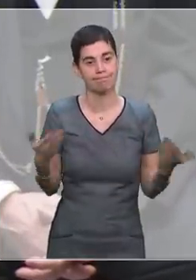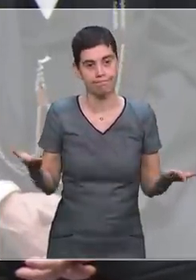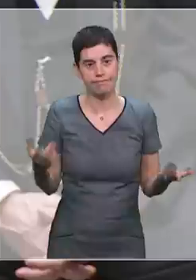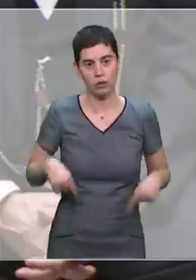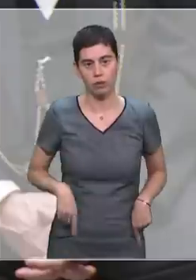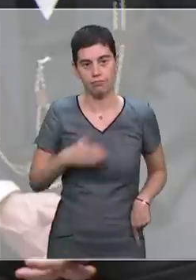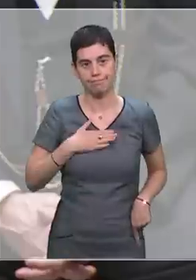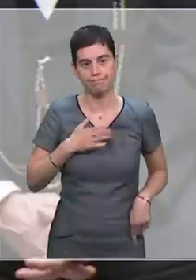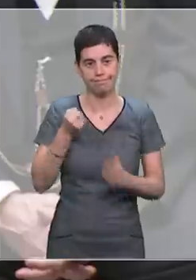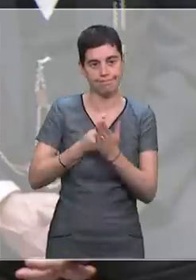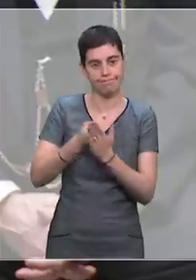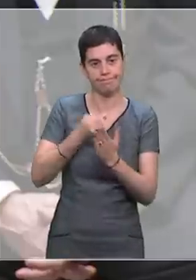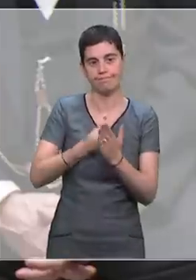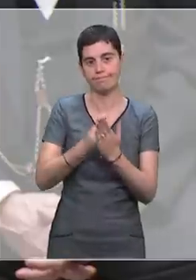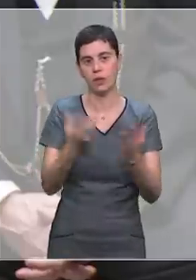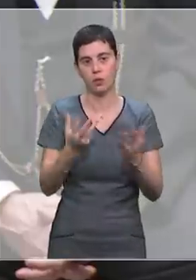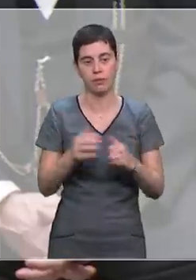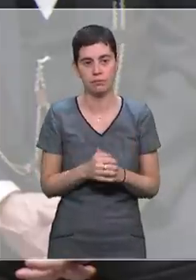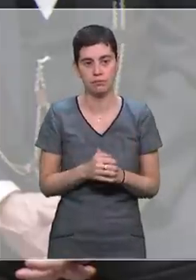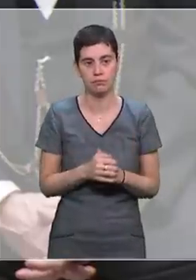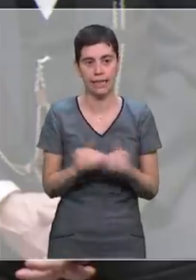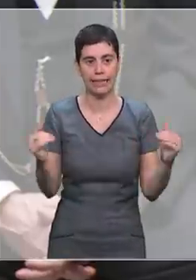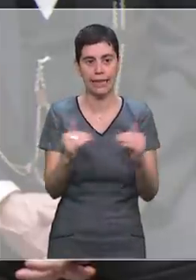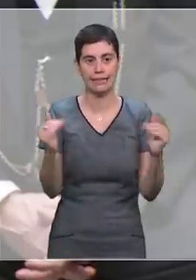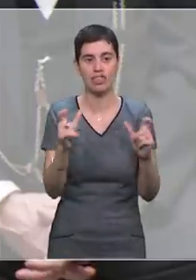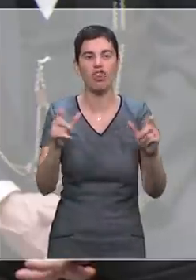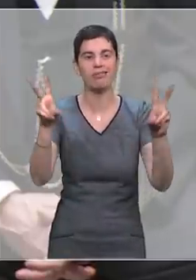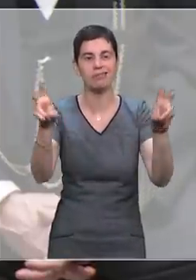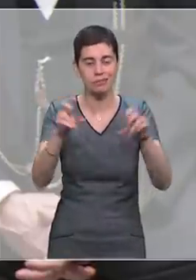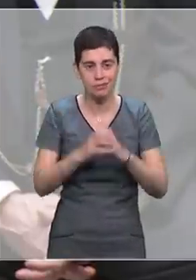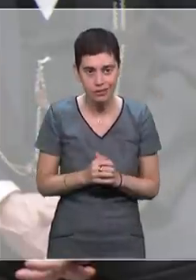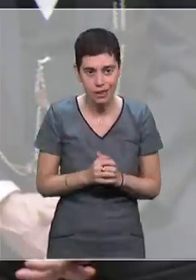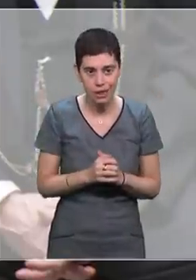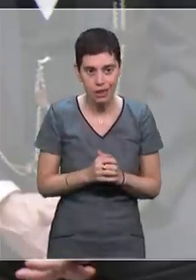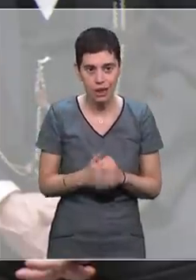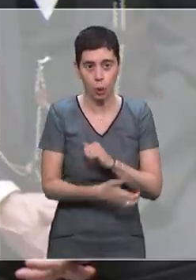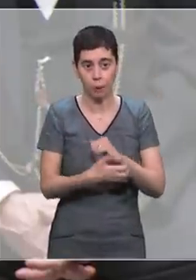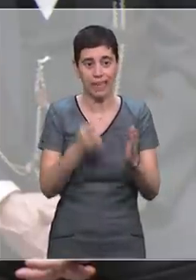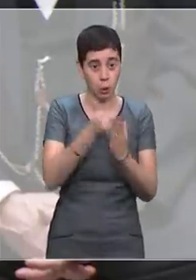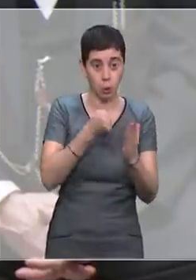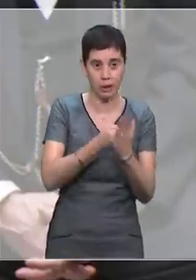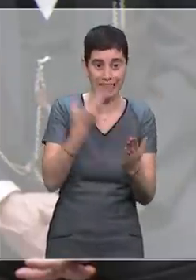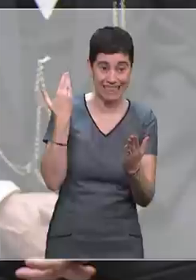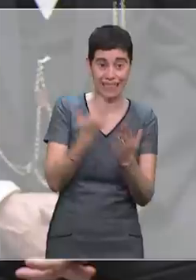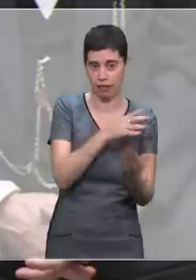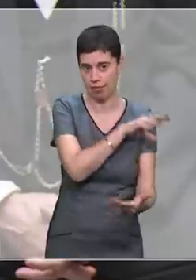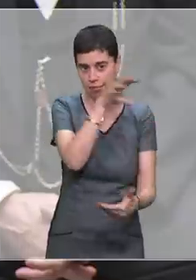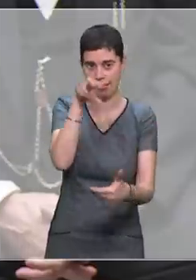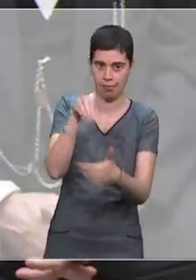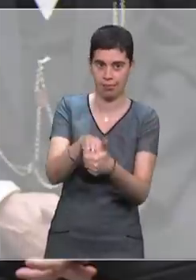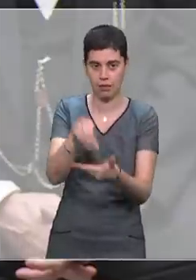de mon gouvernement, vous le savez, c'est l'égalité des chances. Et la lutte contre la pauvreté est au cœur de l'égalité des